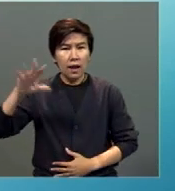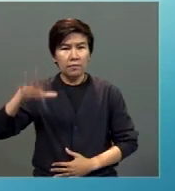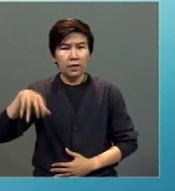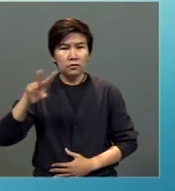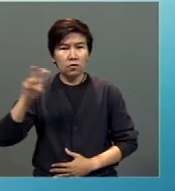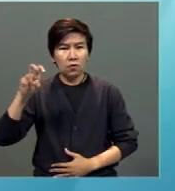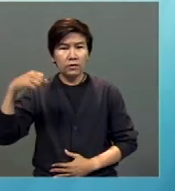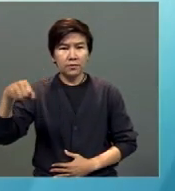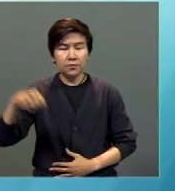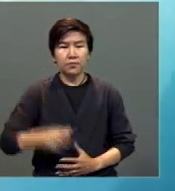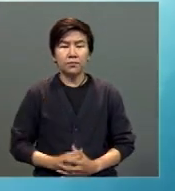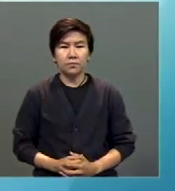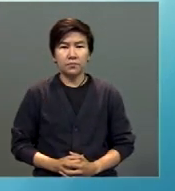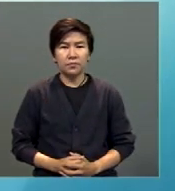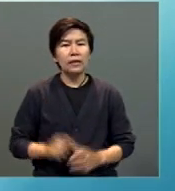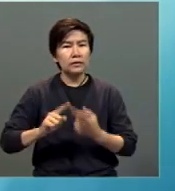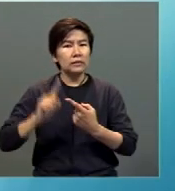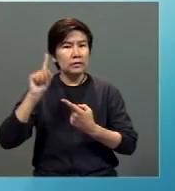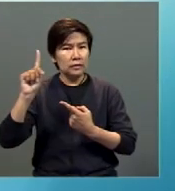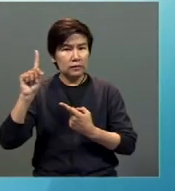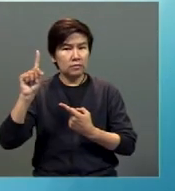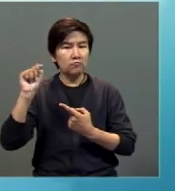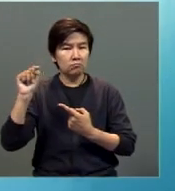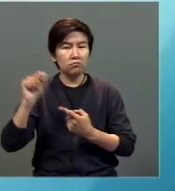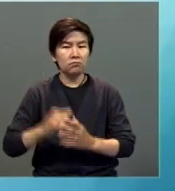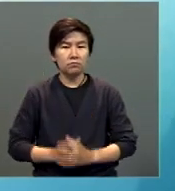210นะครับซึ่งเป็นอันดับ 1